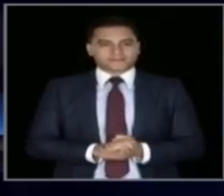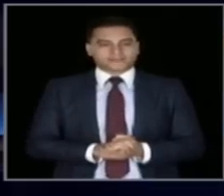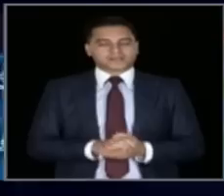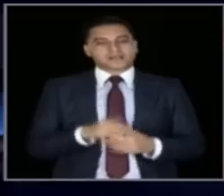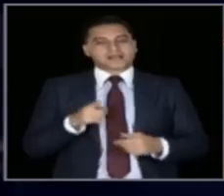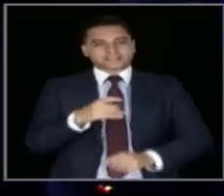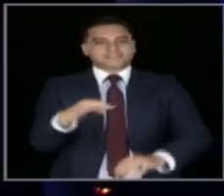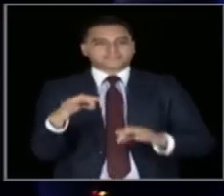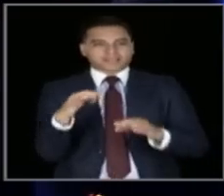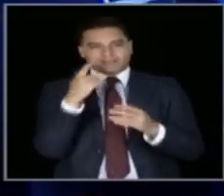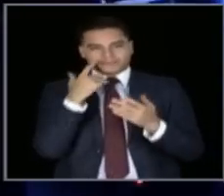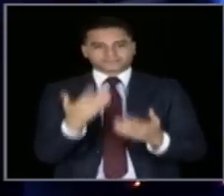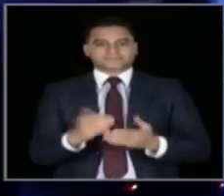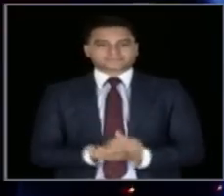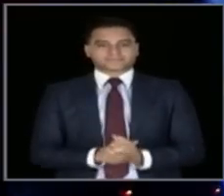الهدف الذهبي.